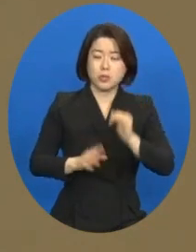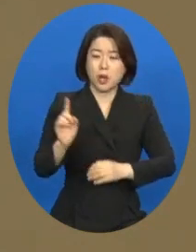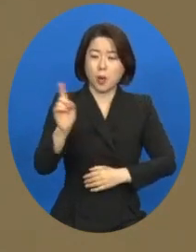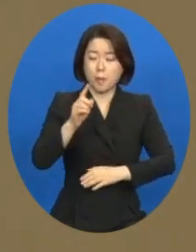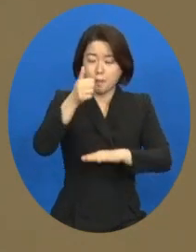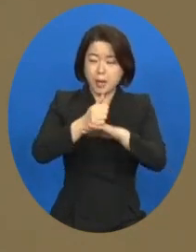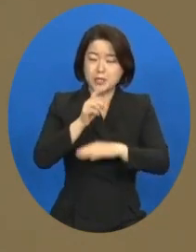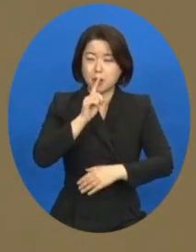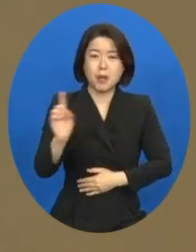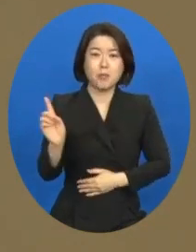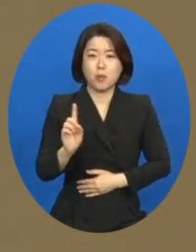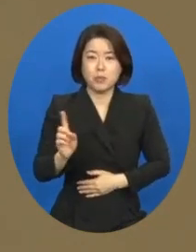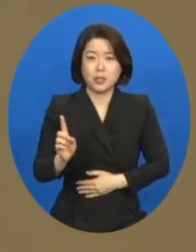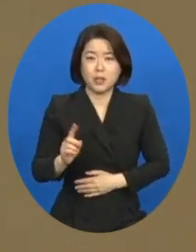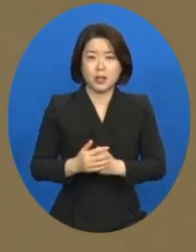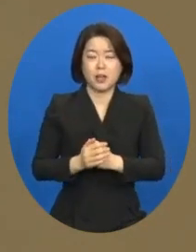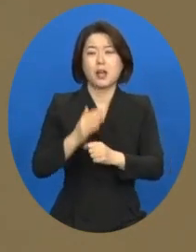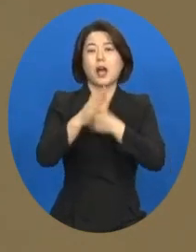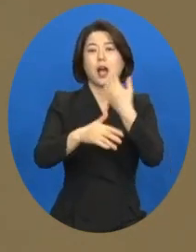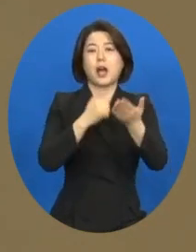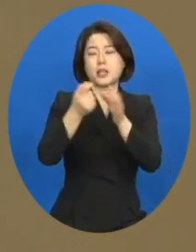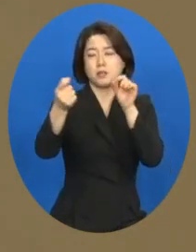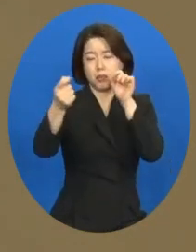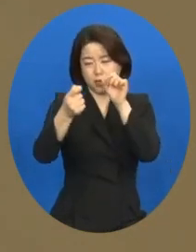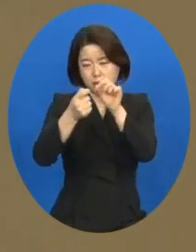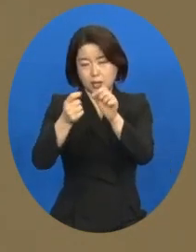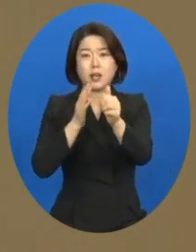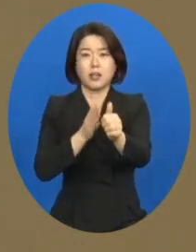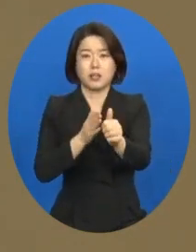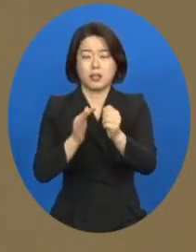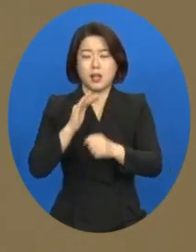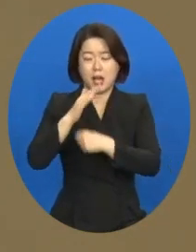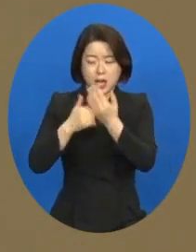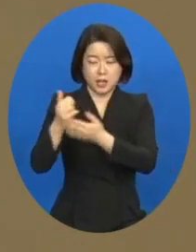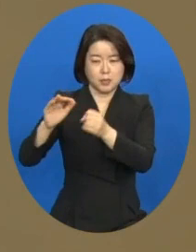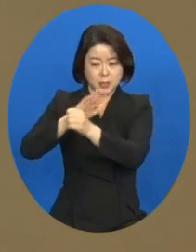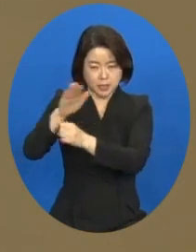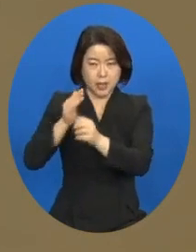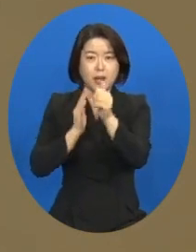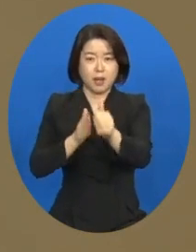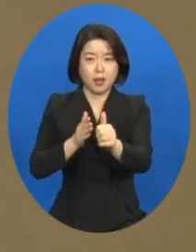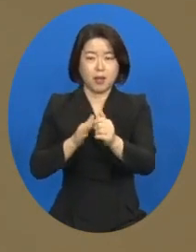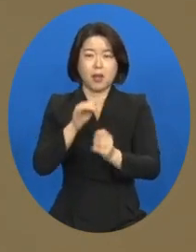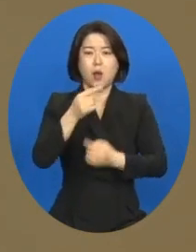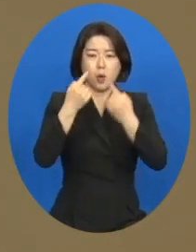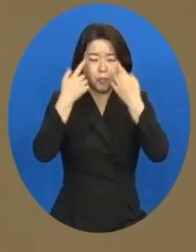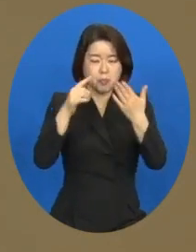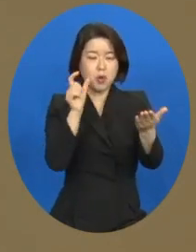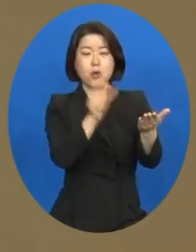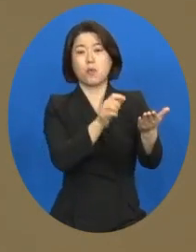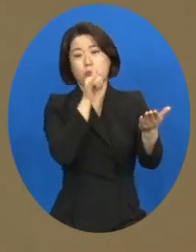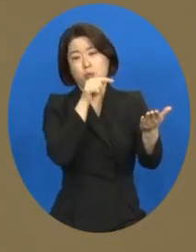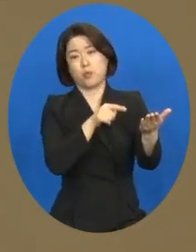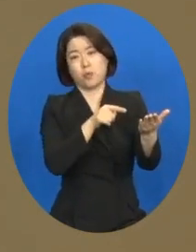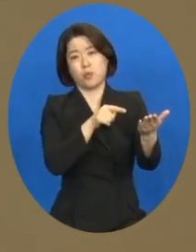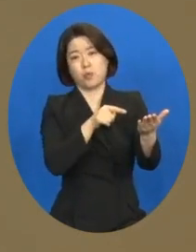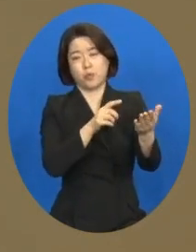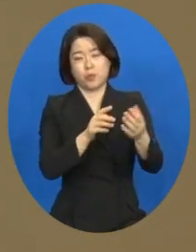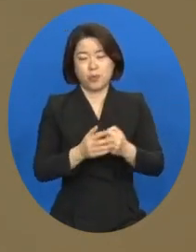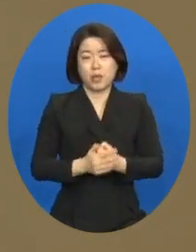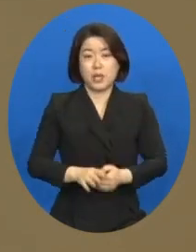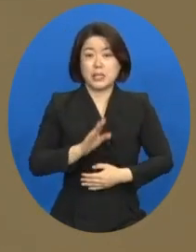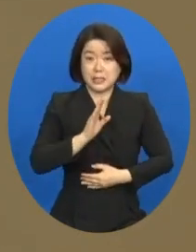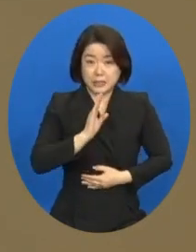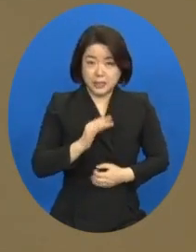유언했습니까? 하나님을 가까이 하세요, 하나님을 사랑하세요. 분명히 그렇게 말씀하셨잖아요.